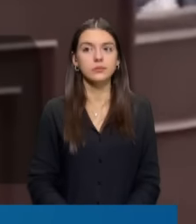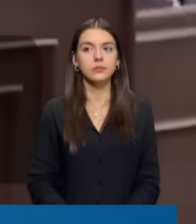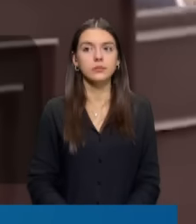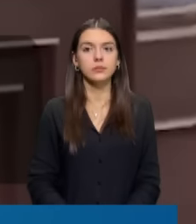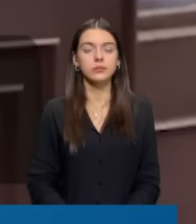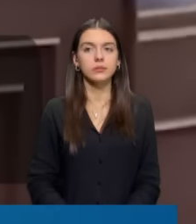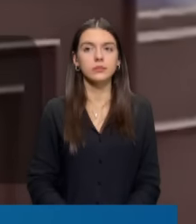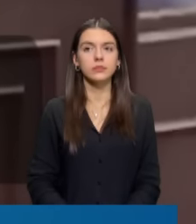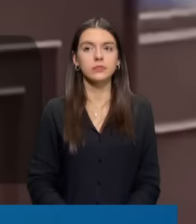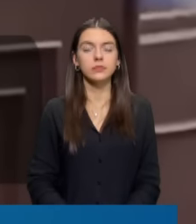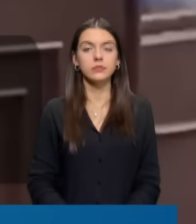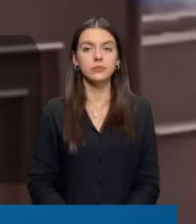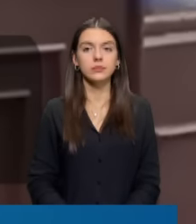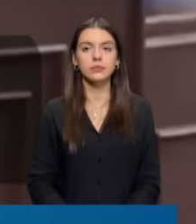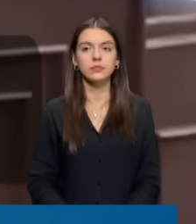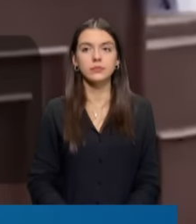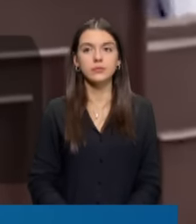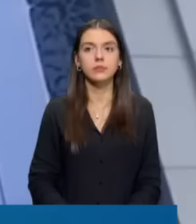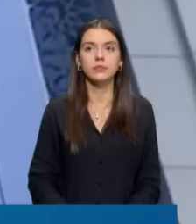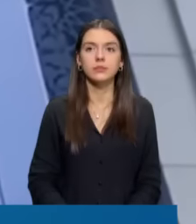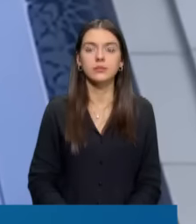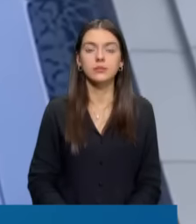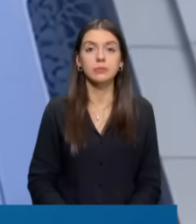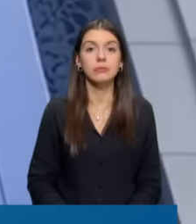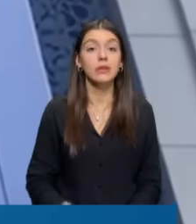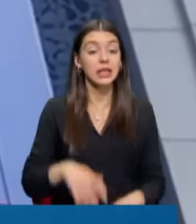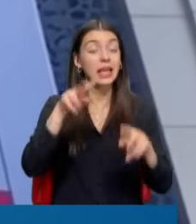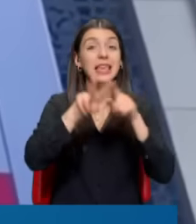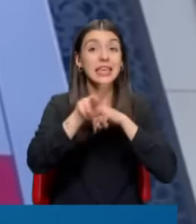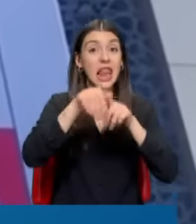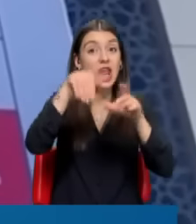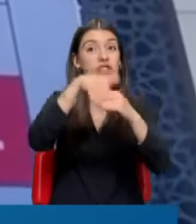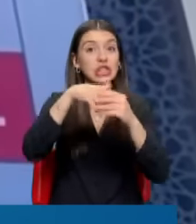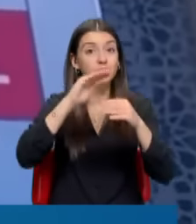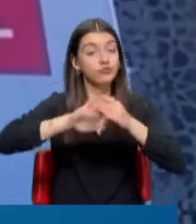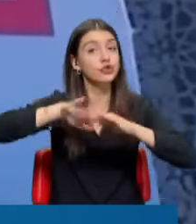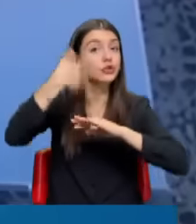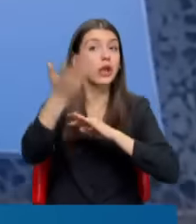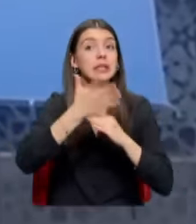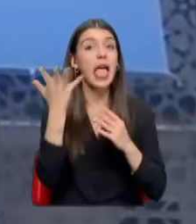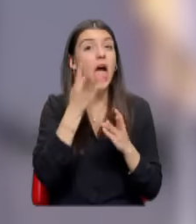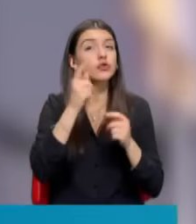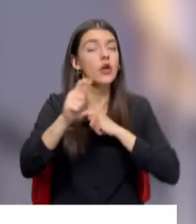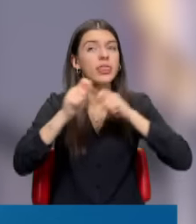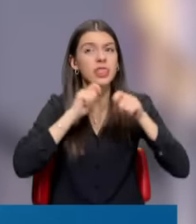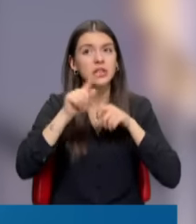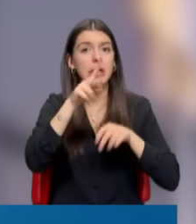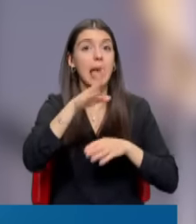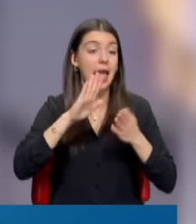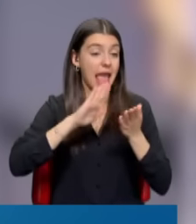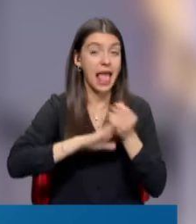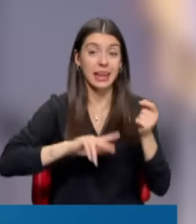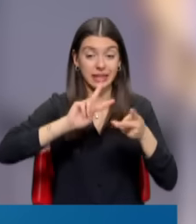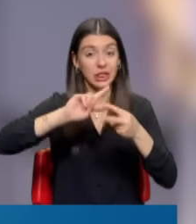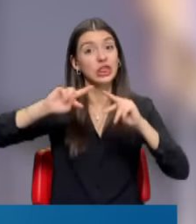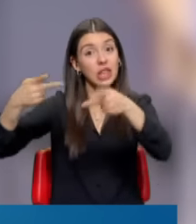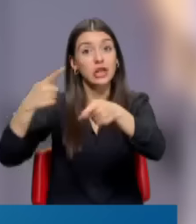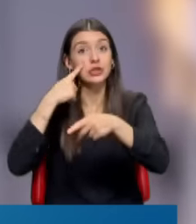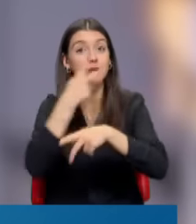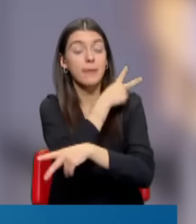almadan kredi çekilmeyeceğini bilen bir insanım. Yerel seçim sonrasında en çok tartışılan başlık el değiştiren belediyelerin